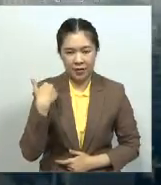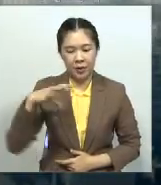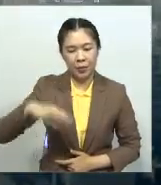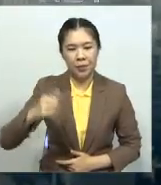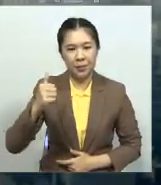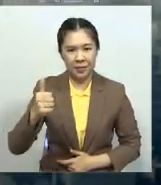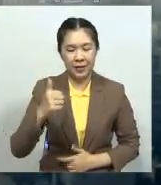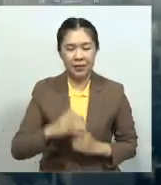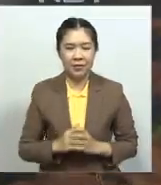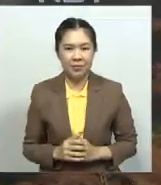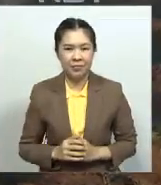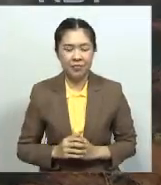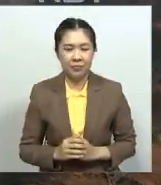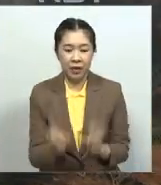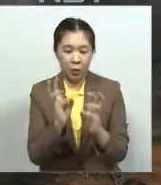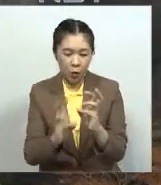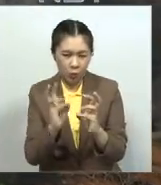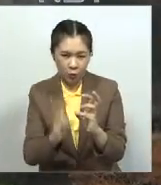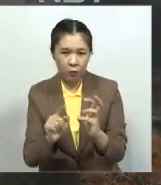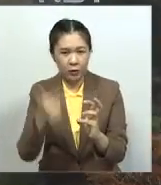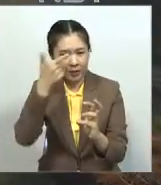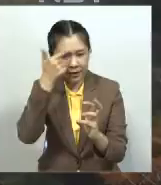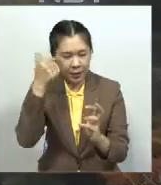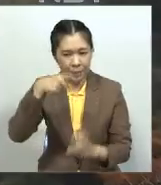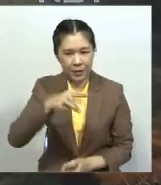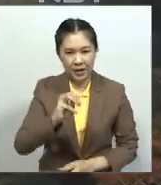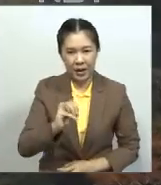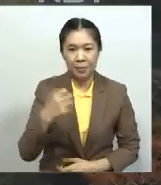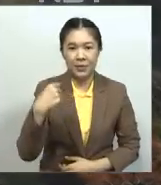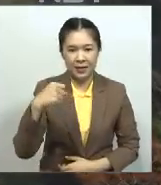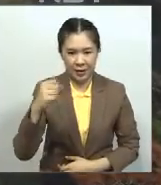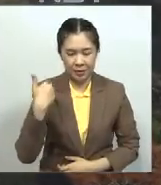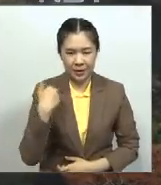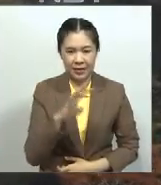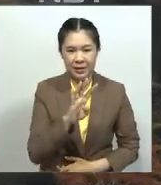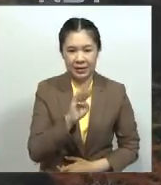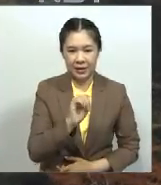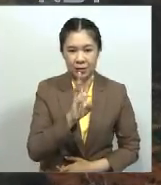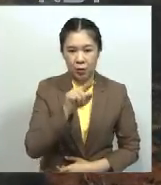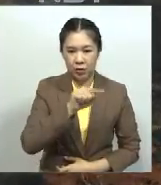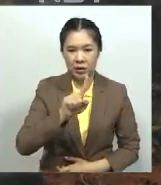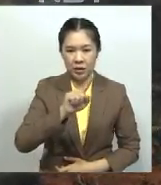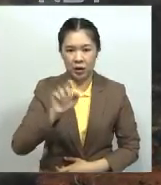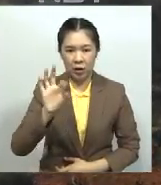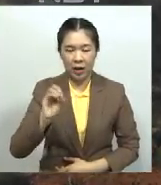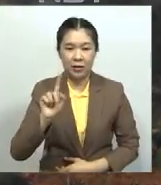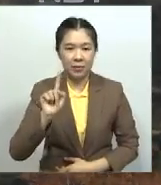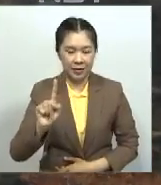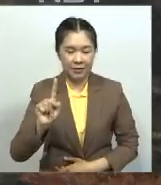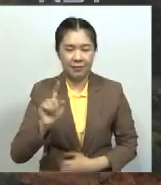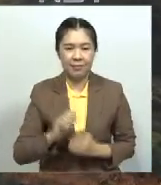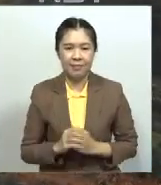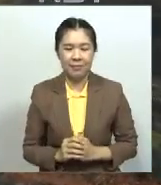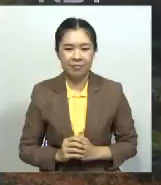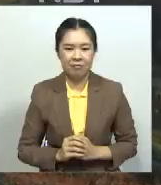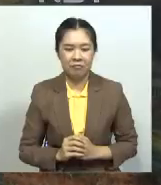เมืองส่วนฝุ่นละออง PM 10นะคะตรวจพบระหว่าง46ถึง191ไมโครกรัมต่อลูกบาศก์เม